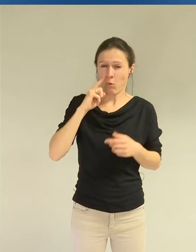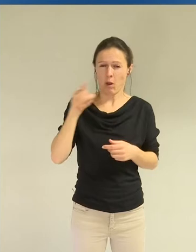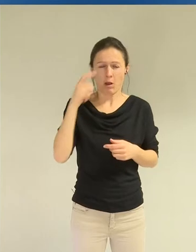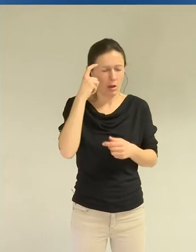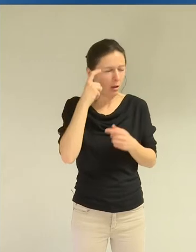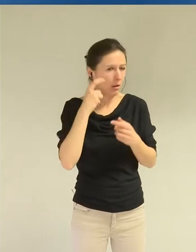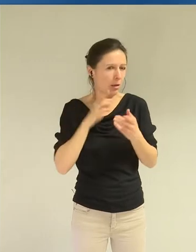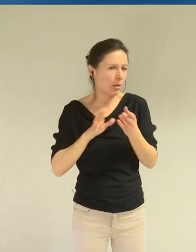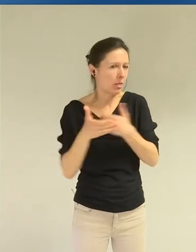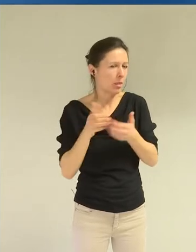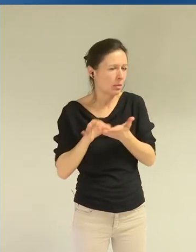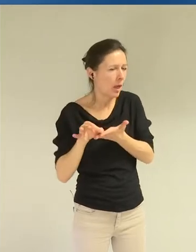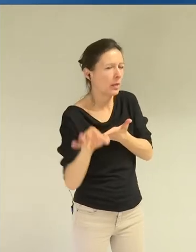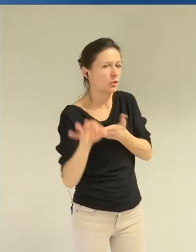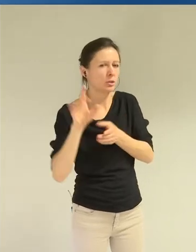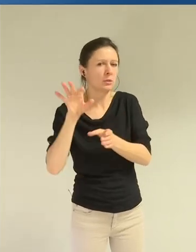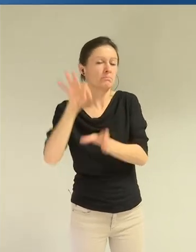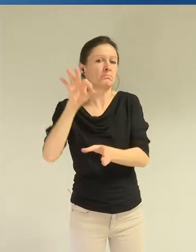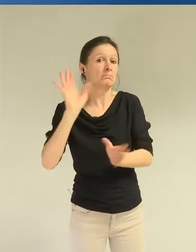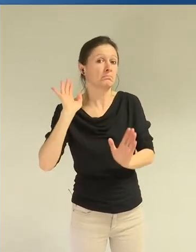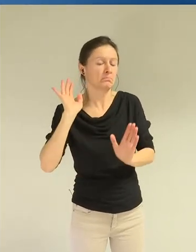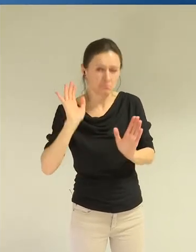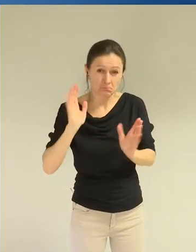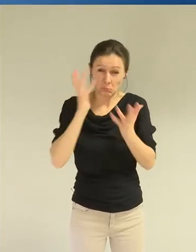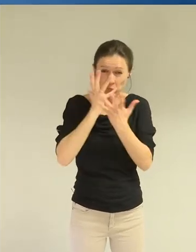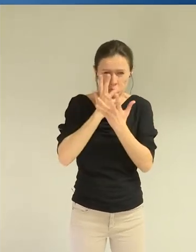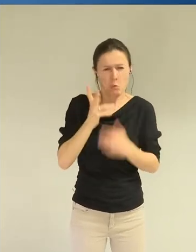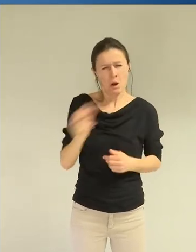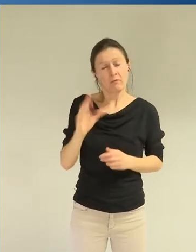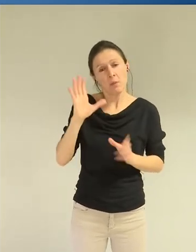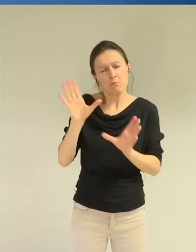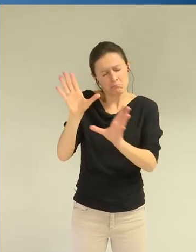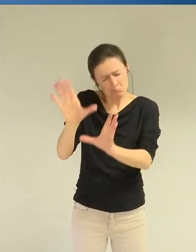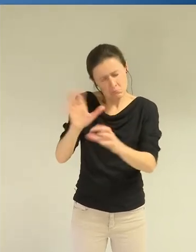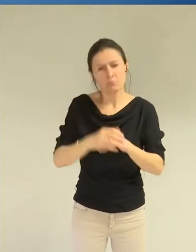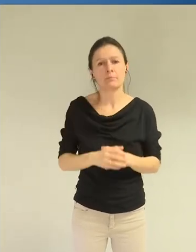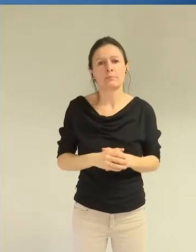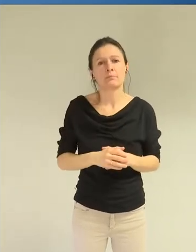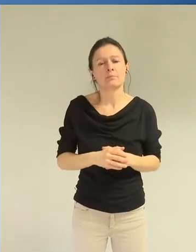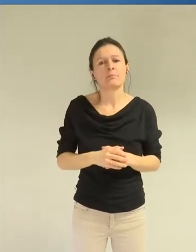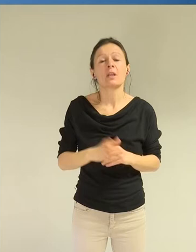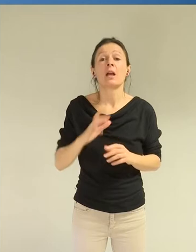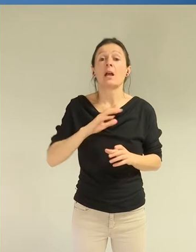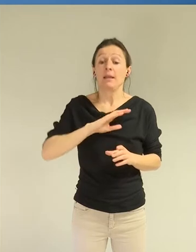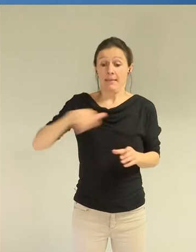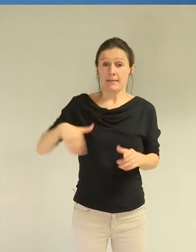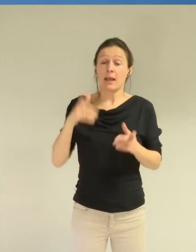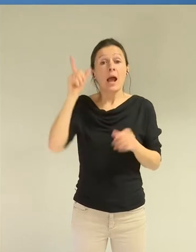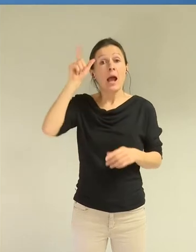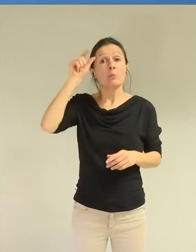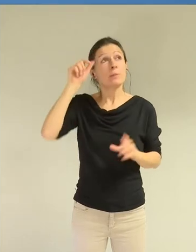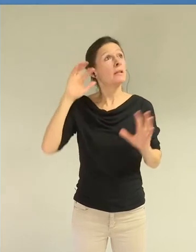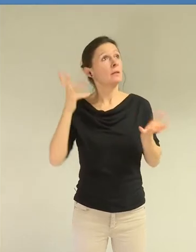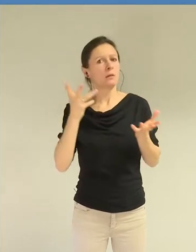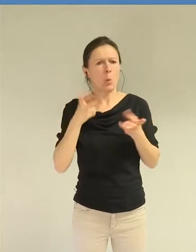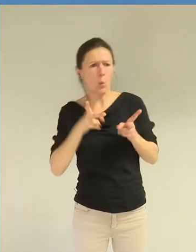et elle vous appartient sur cette dernière confusion madame je vous ai répondu en république ce qui autorise ou interdit une